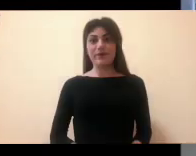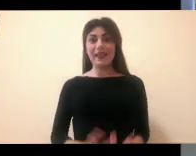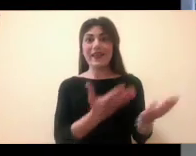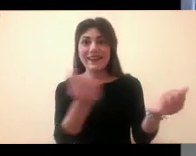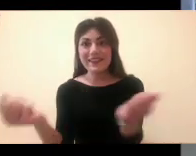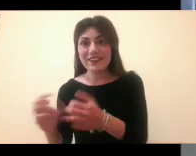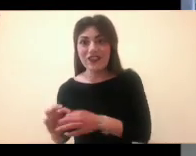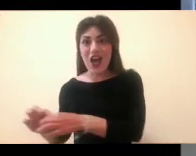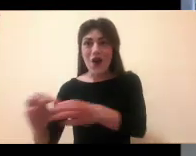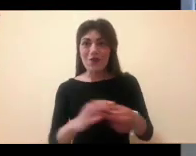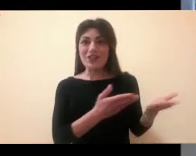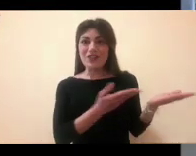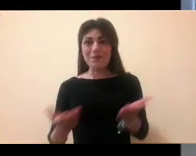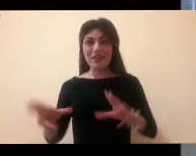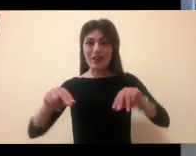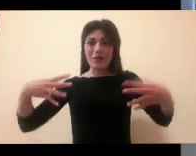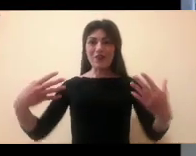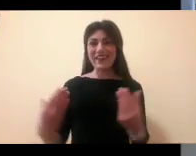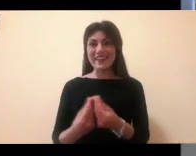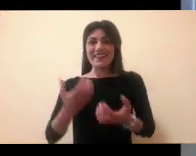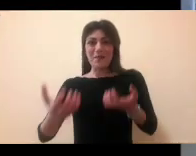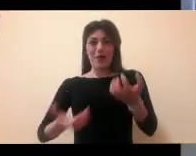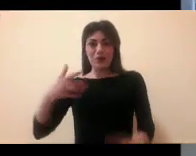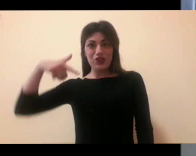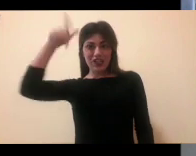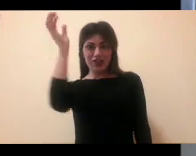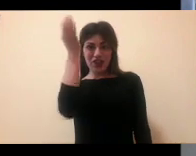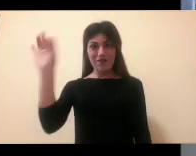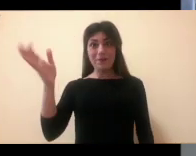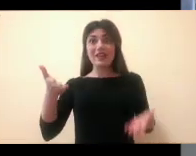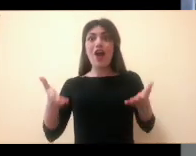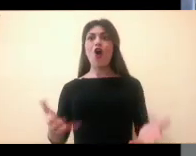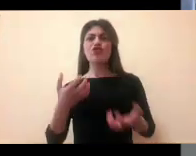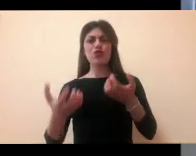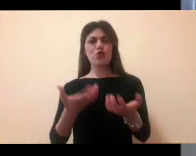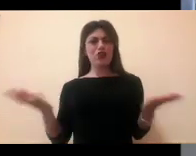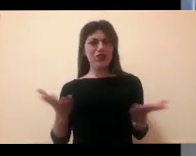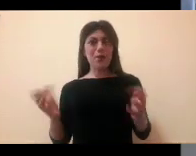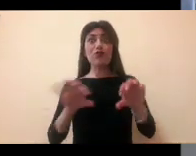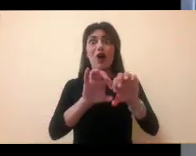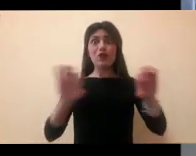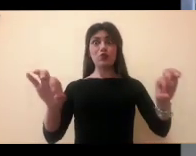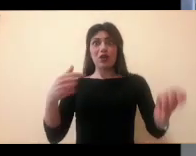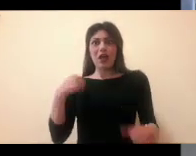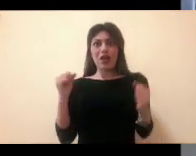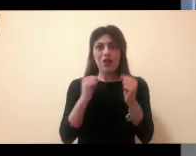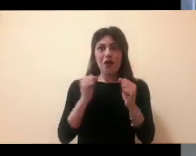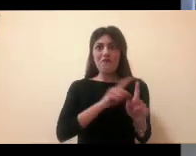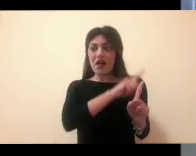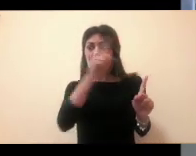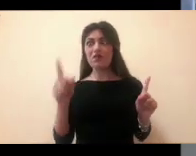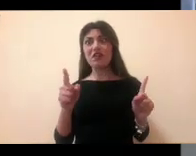Ciao amici, bentornati nella cucina di MasterChef. Oggi usiamo le zucchine, un ortaggio di stagione che ho aspettato per tutto l'inverno,